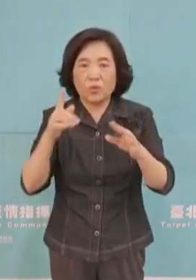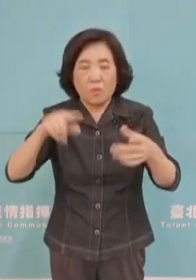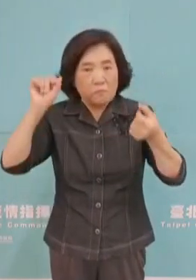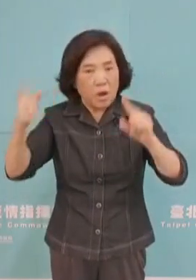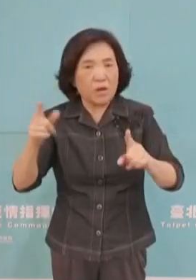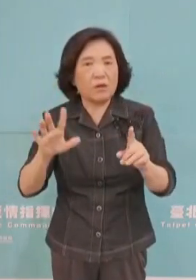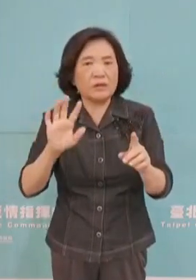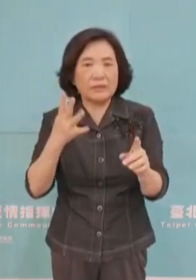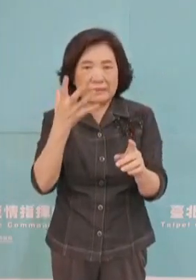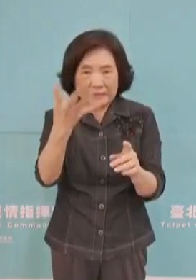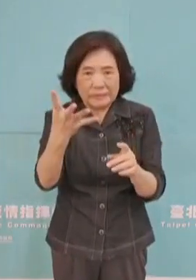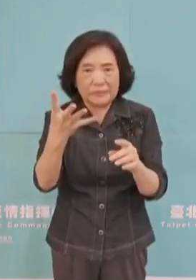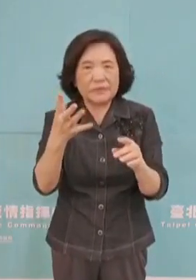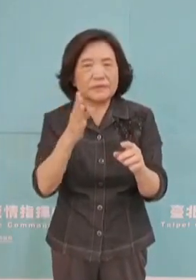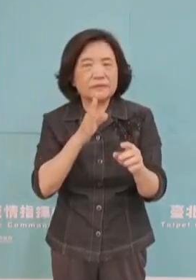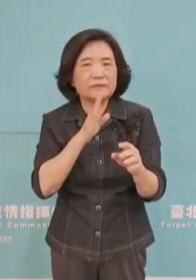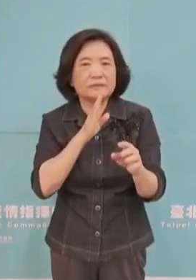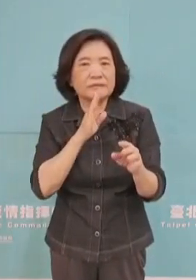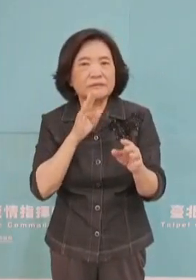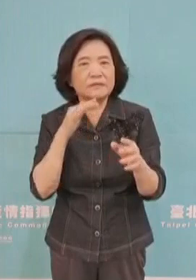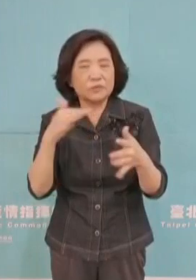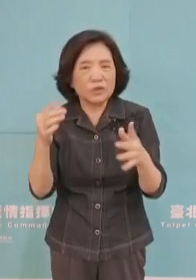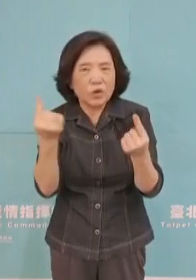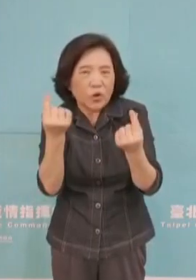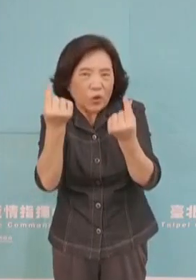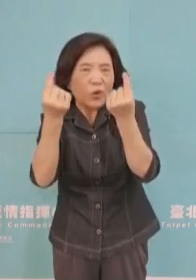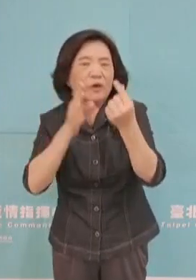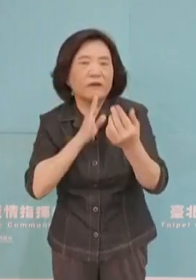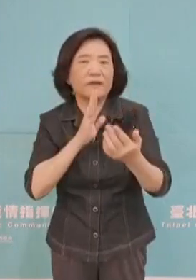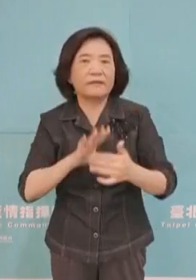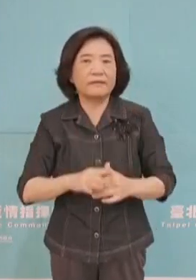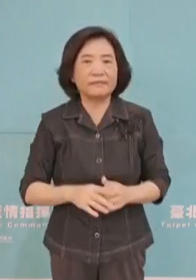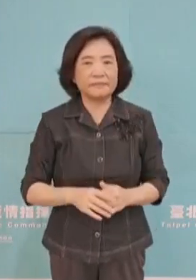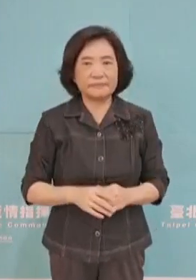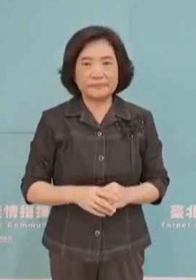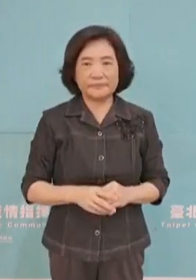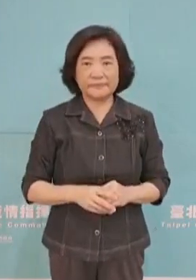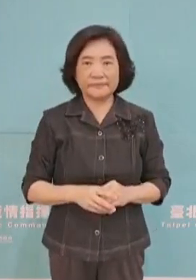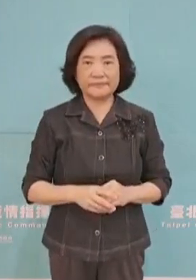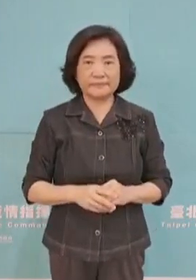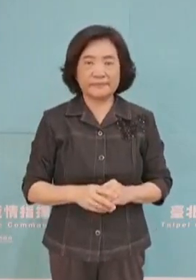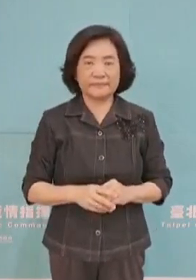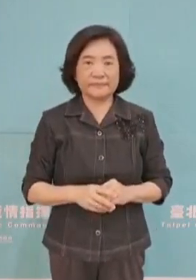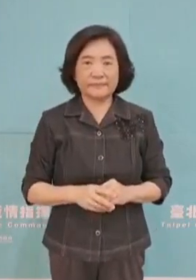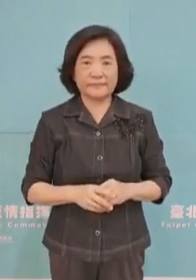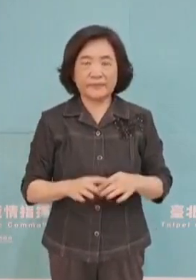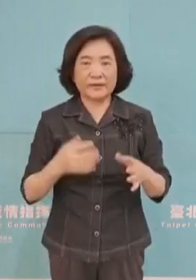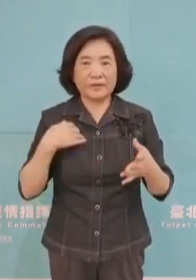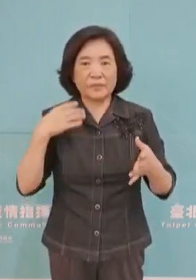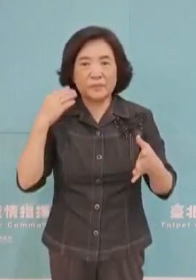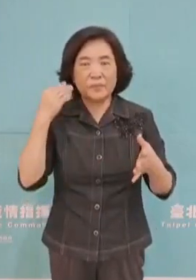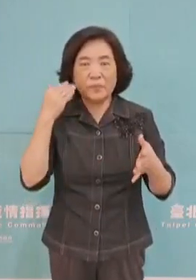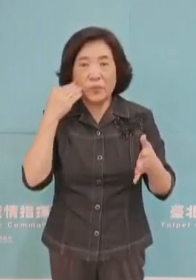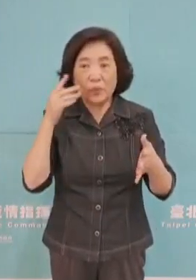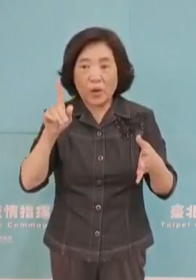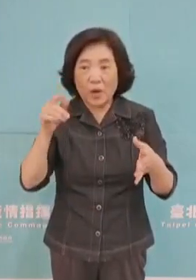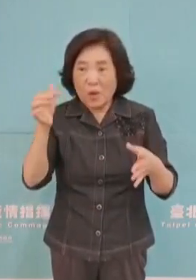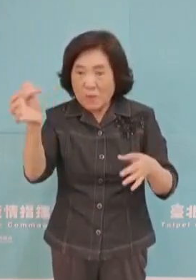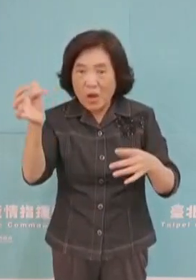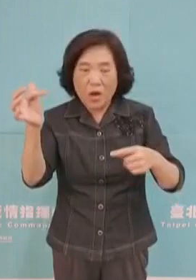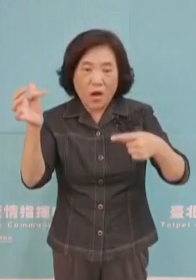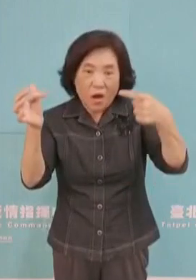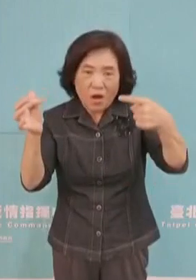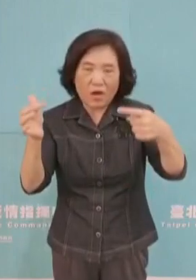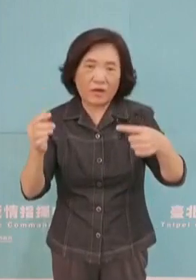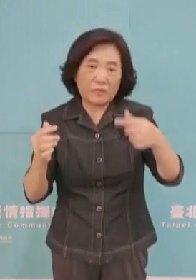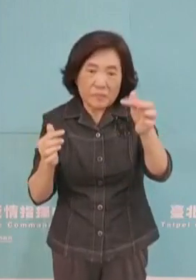我大部分的时候是还算差不多了。但那个突然差很大那个哈，这有时候